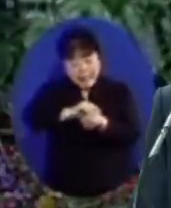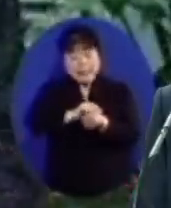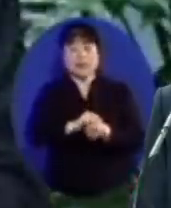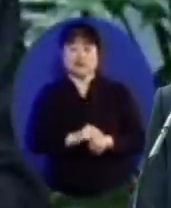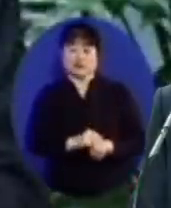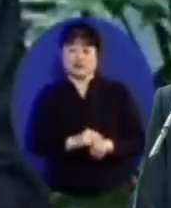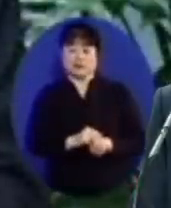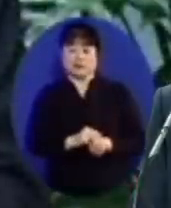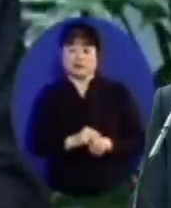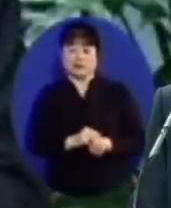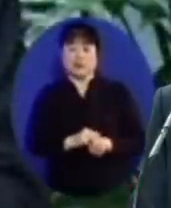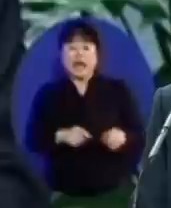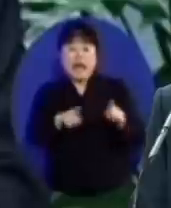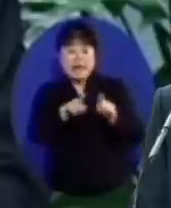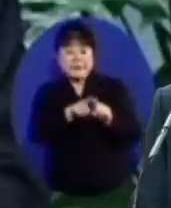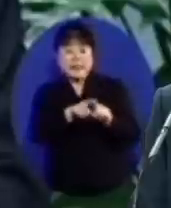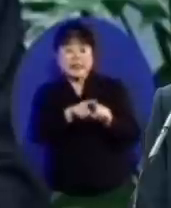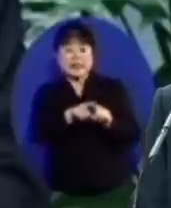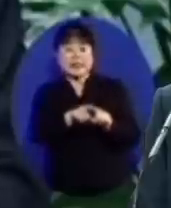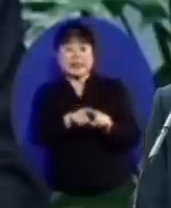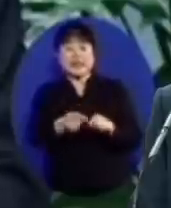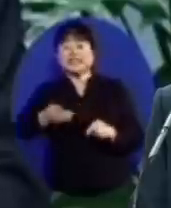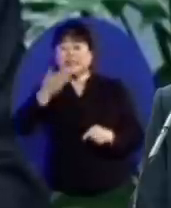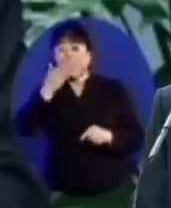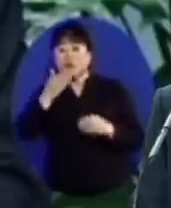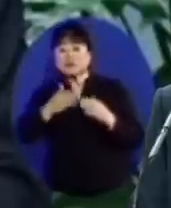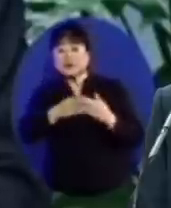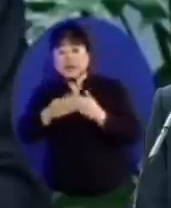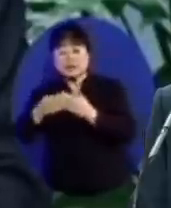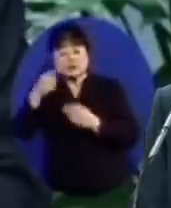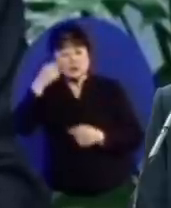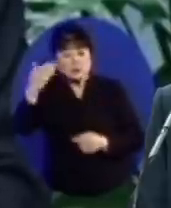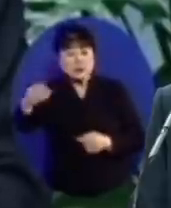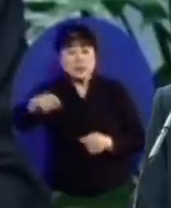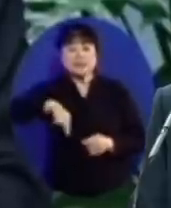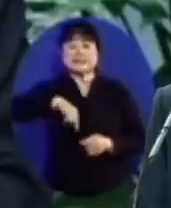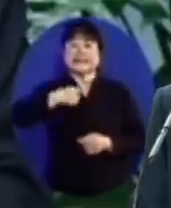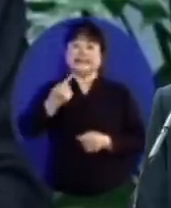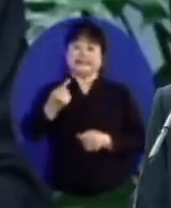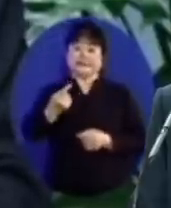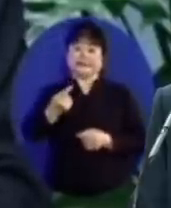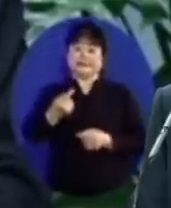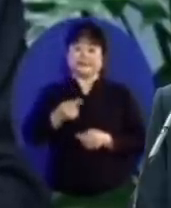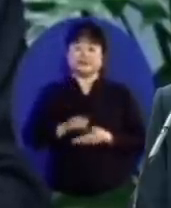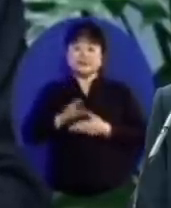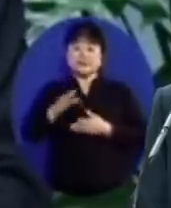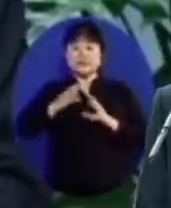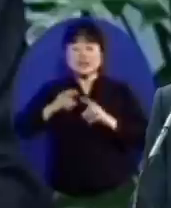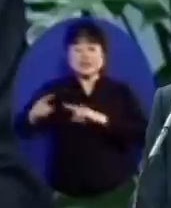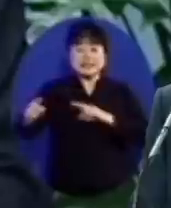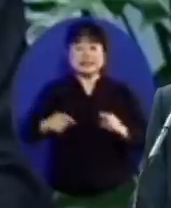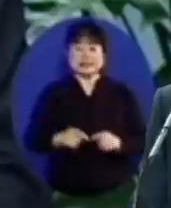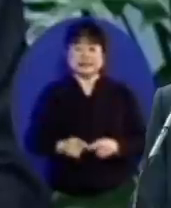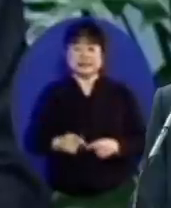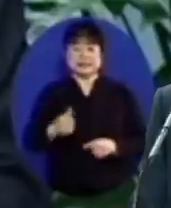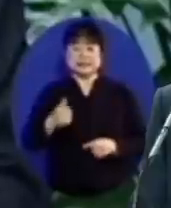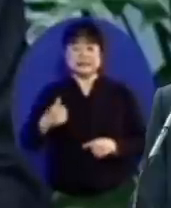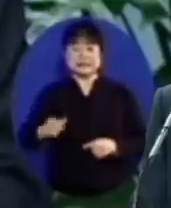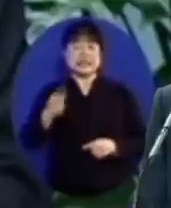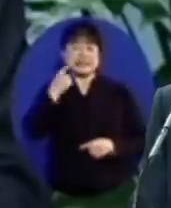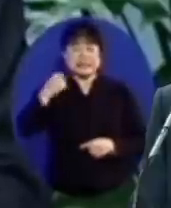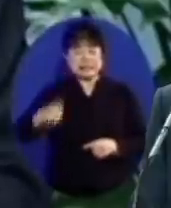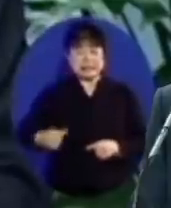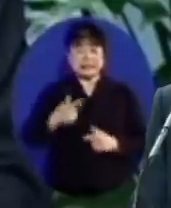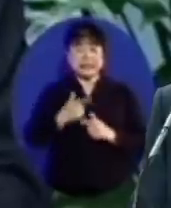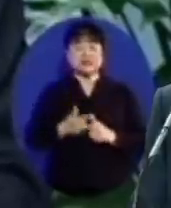그를 같이 점심을 끝마쳐 먹고 집으로 데려가서 물었습니다. 자기는 유명한 정치인의 사생아인데 예수를